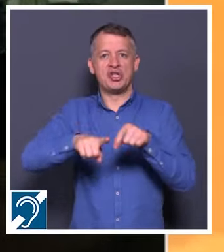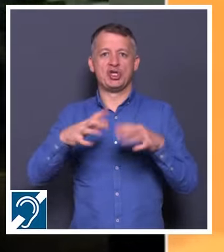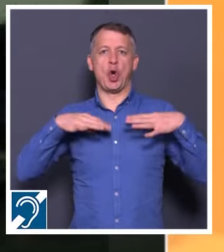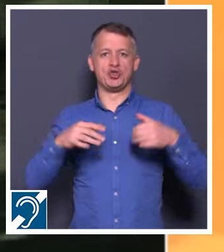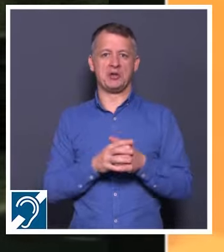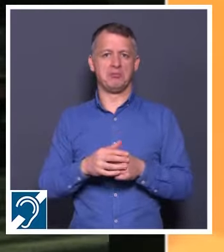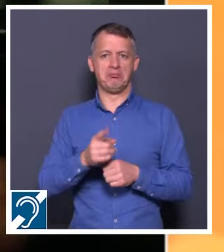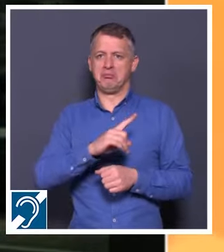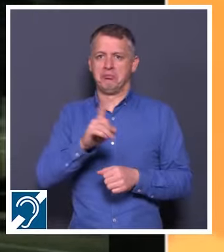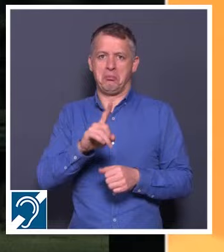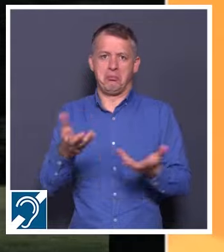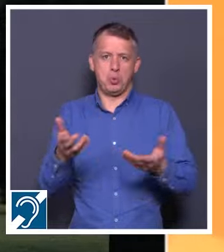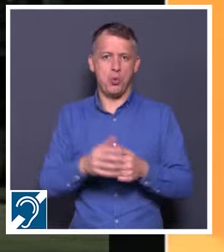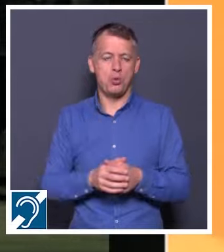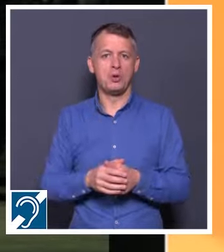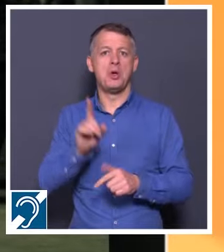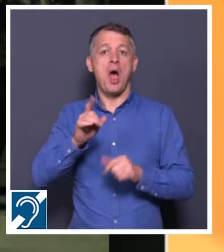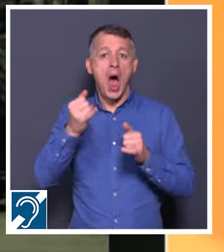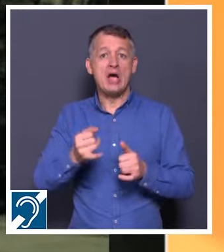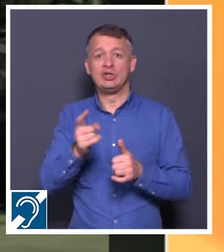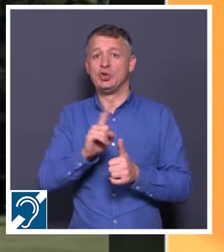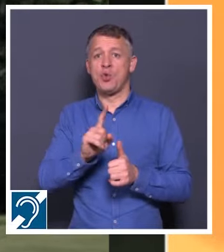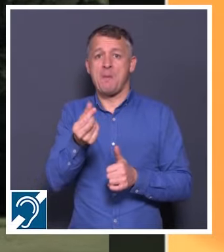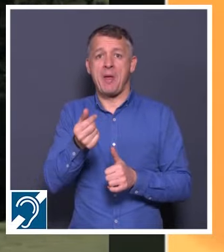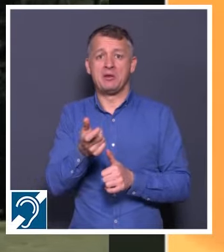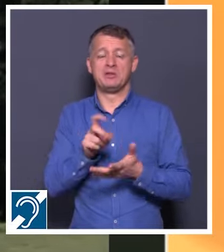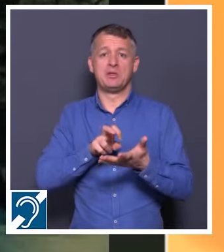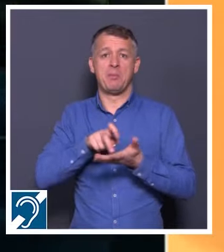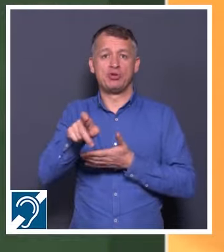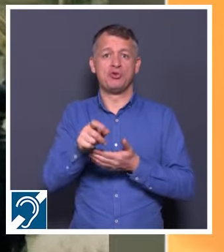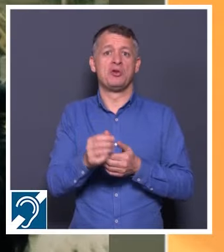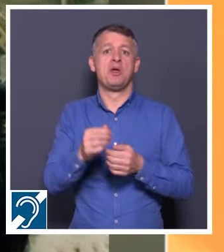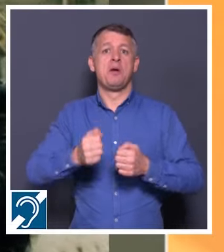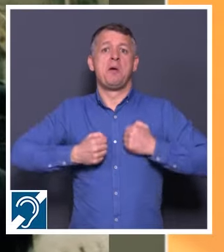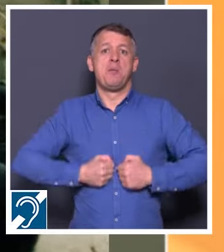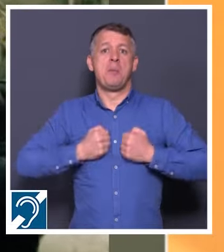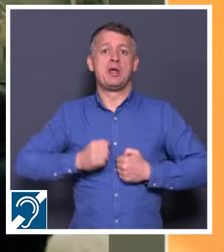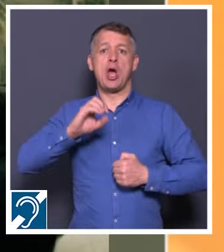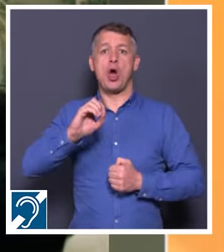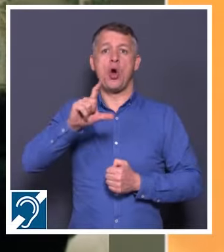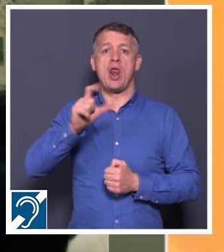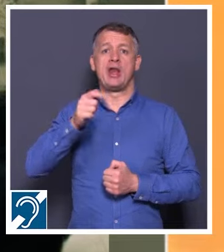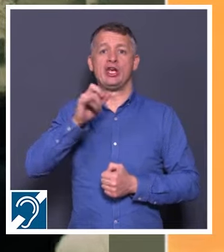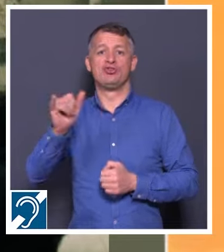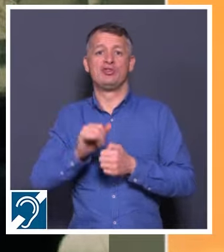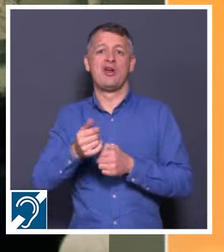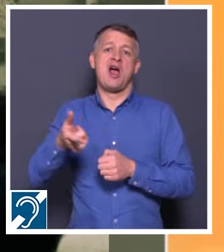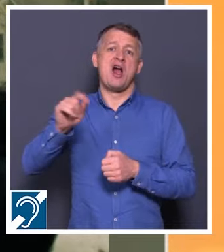vezi că tu ești, n-ai bani nici să te duci la băile Olănești și alții îți trimit